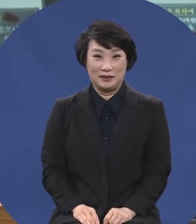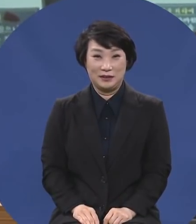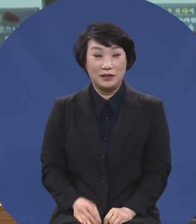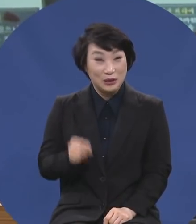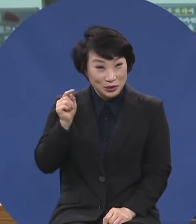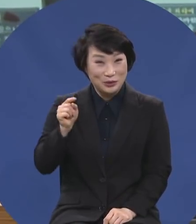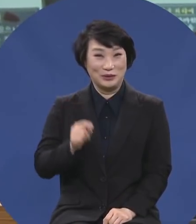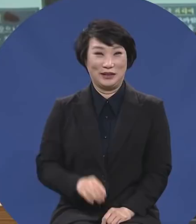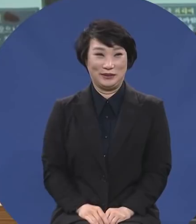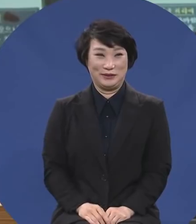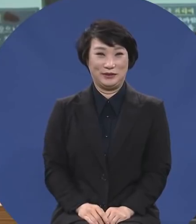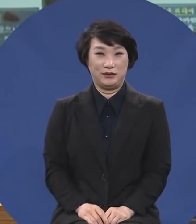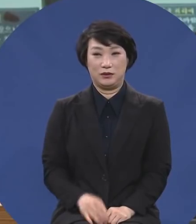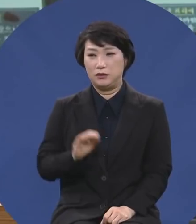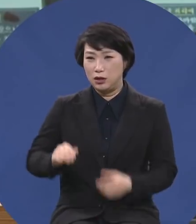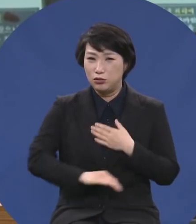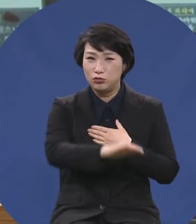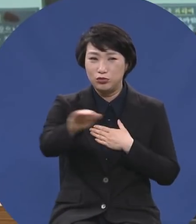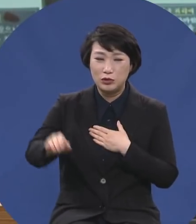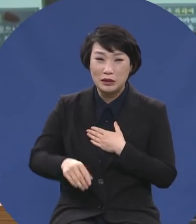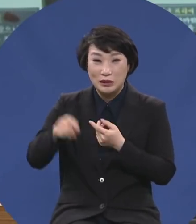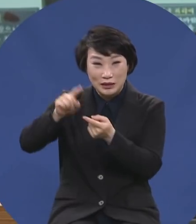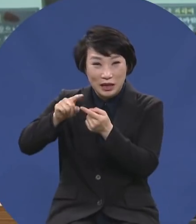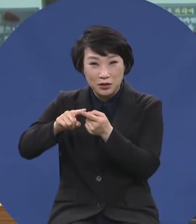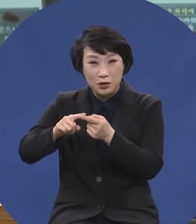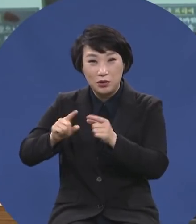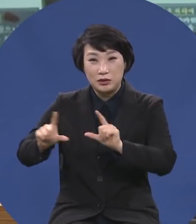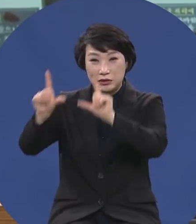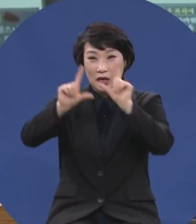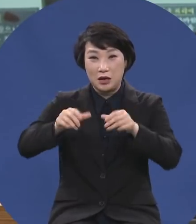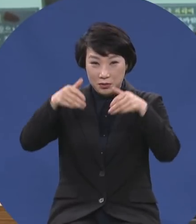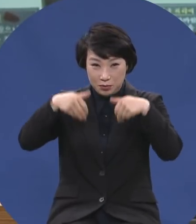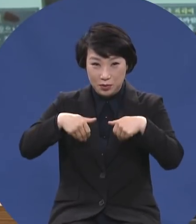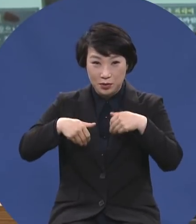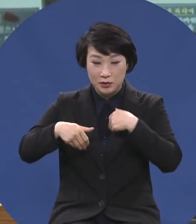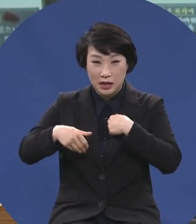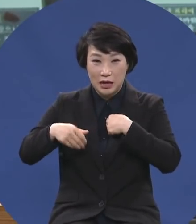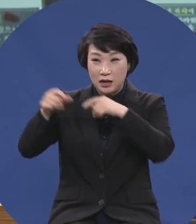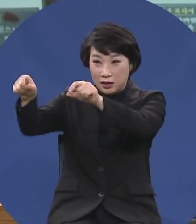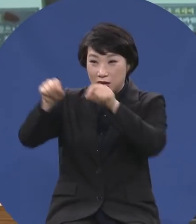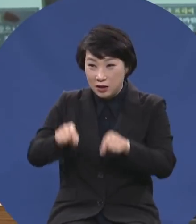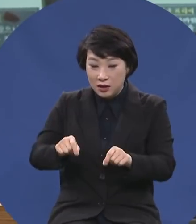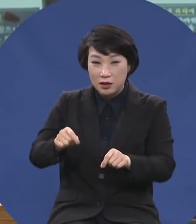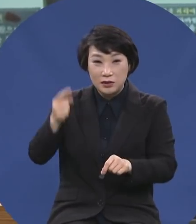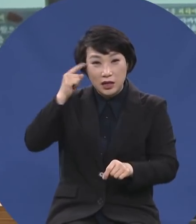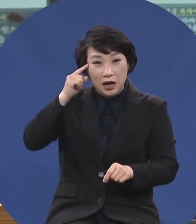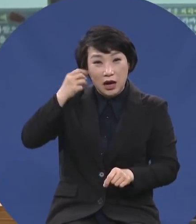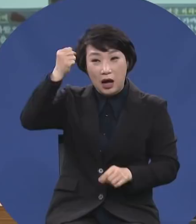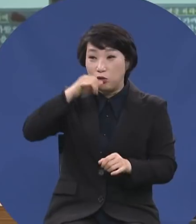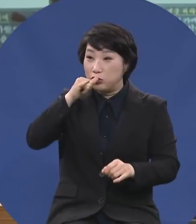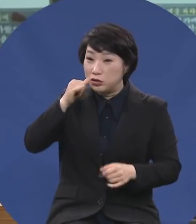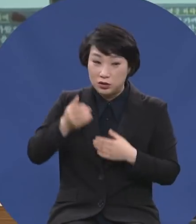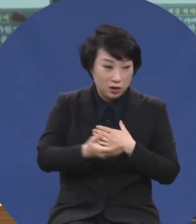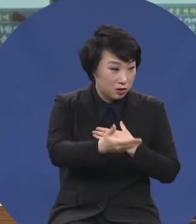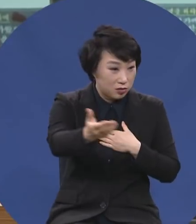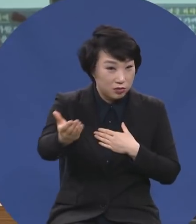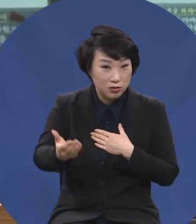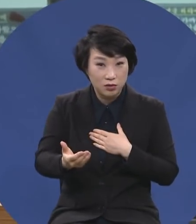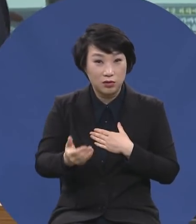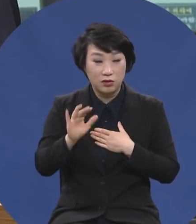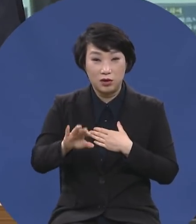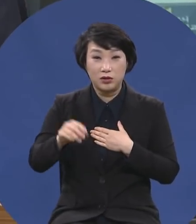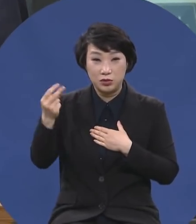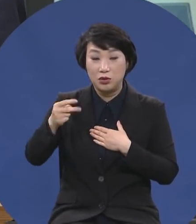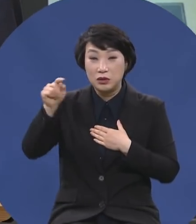그것입니다. 그런데 우리는 그렇게 살아야 된다는 생존의 본능을 가지고 있으며